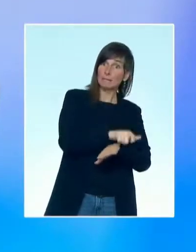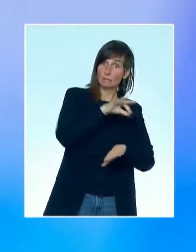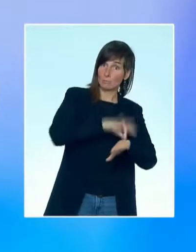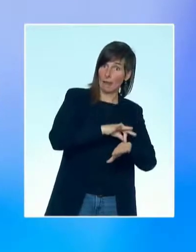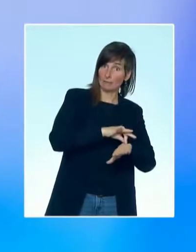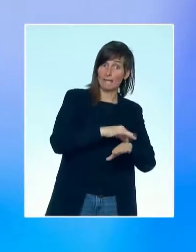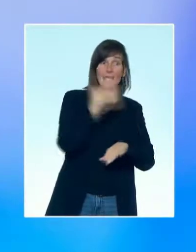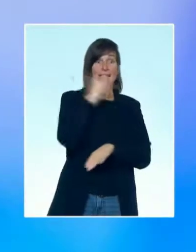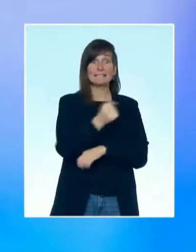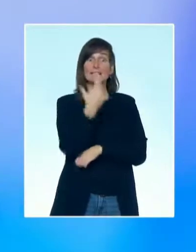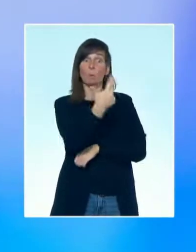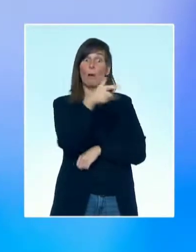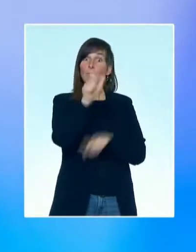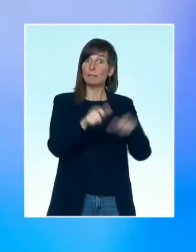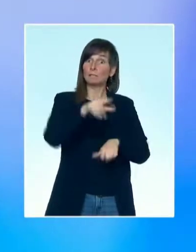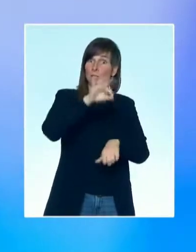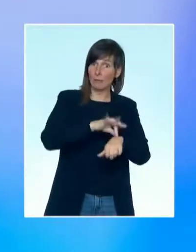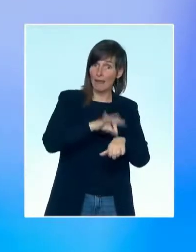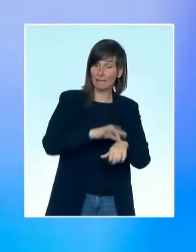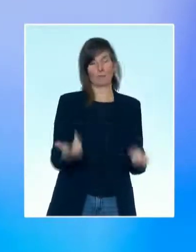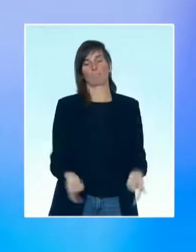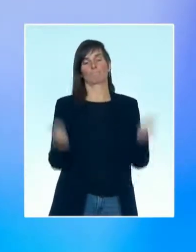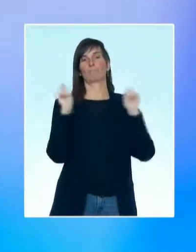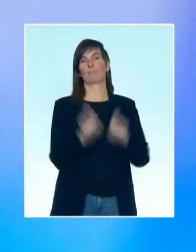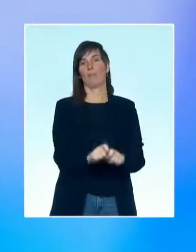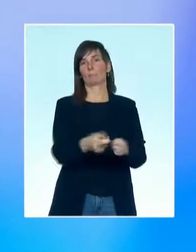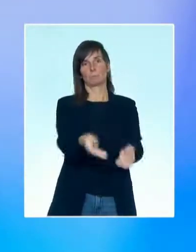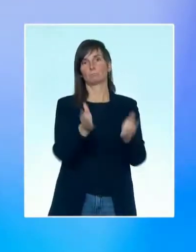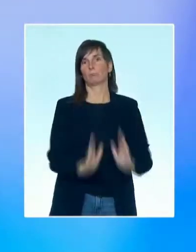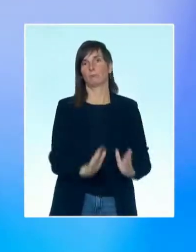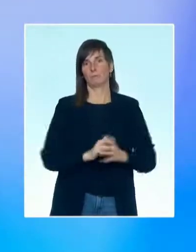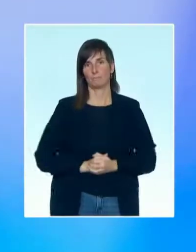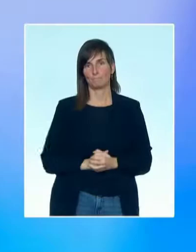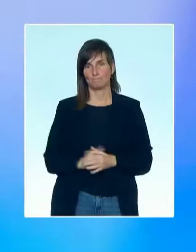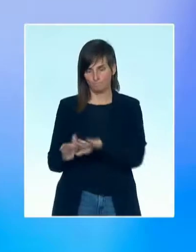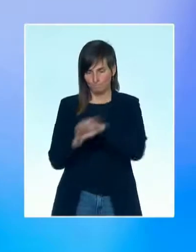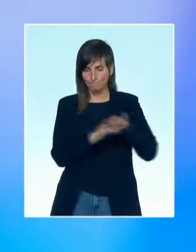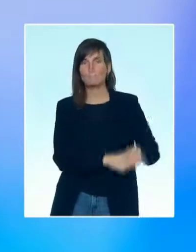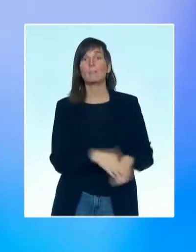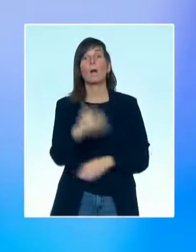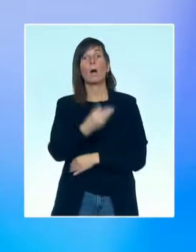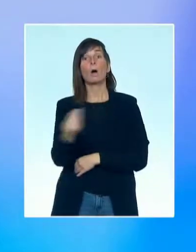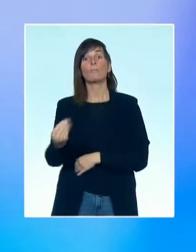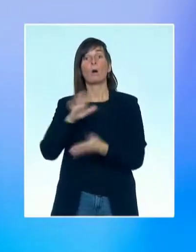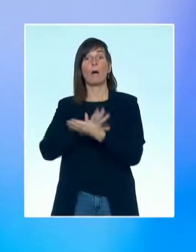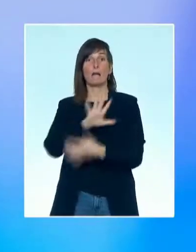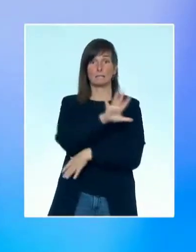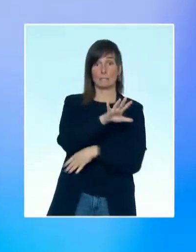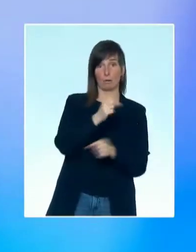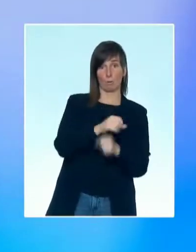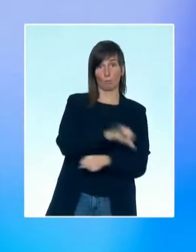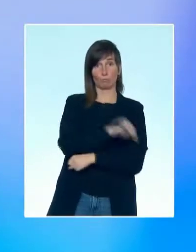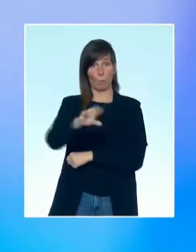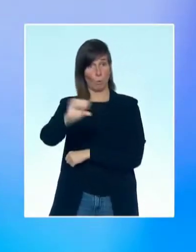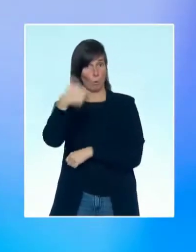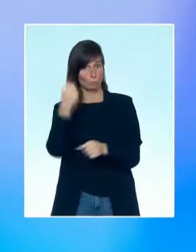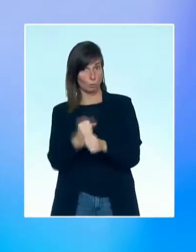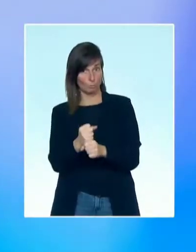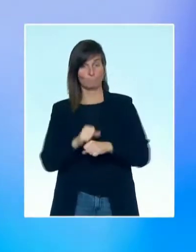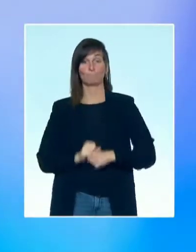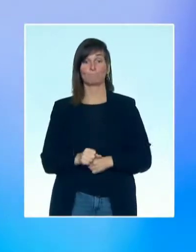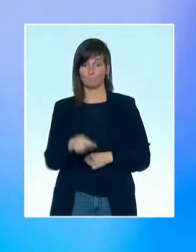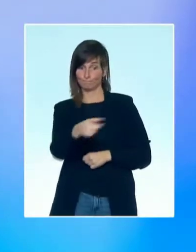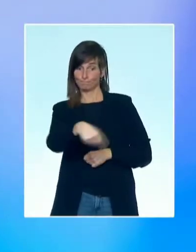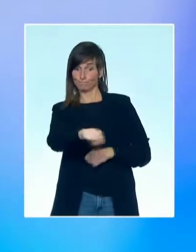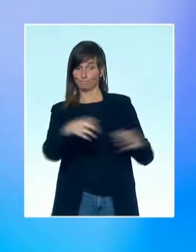Donc les fermetures reprennent. OK. 3 cas, fermeture. De 5 à 11 ans. Les dépistages systématiques. Je suis curieux de